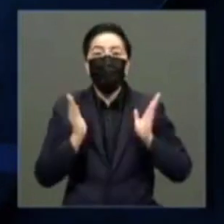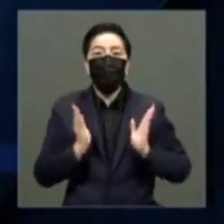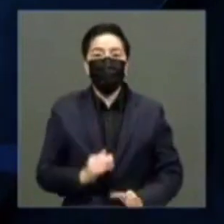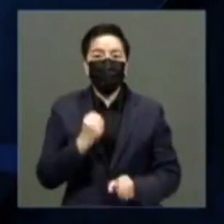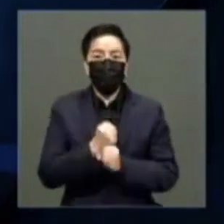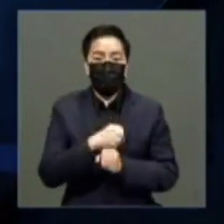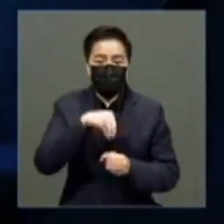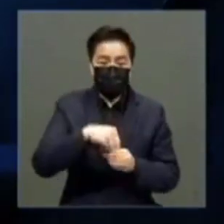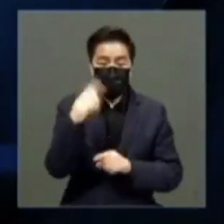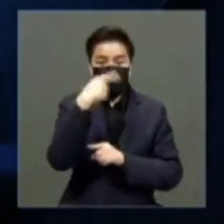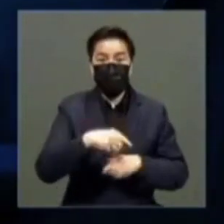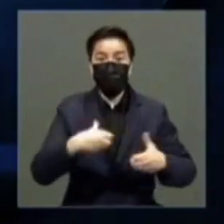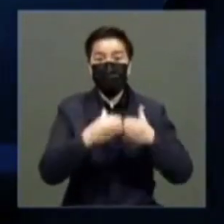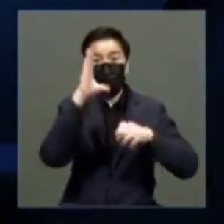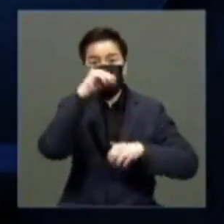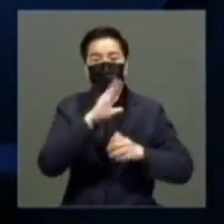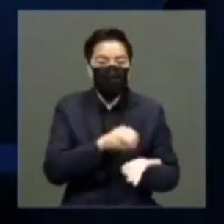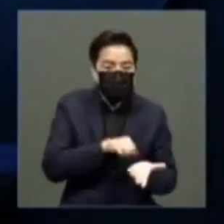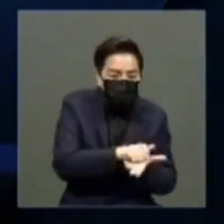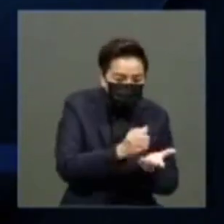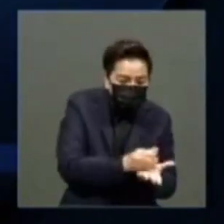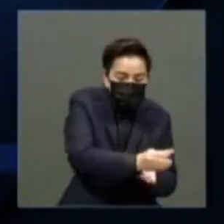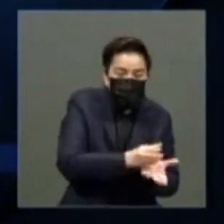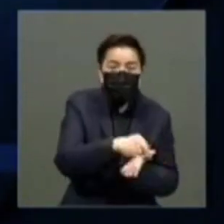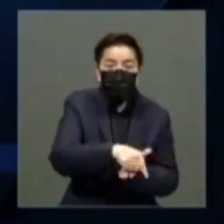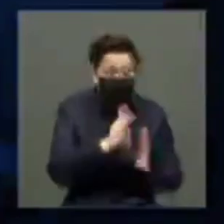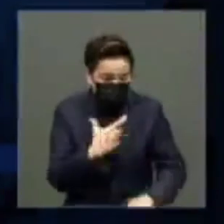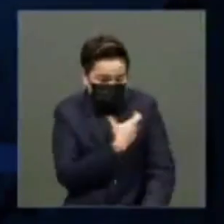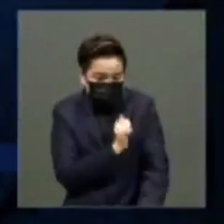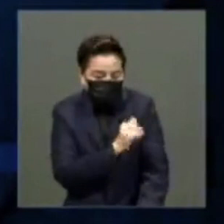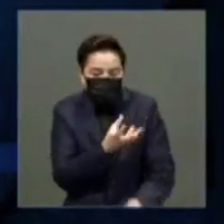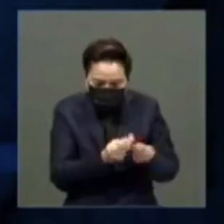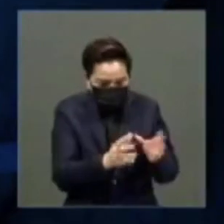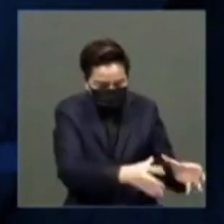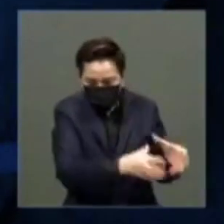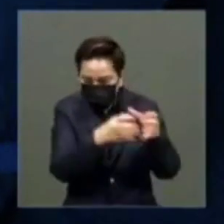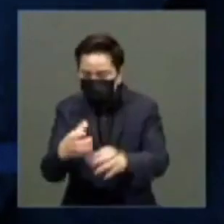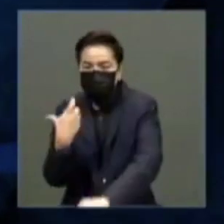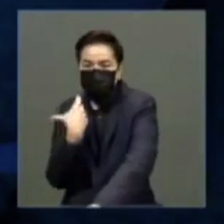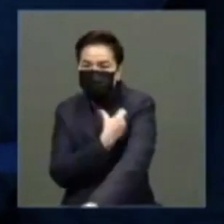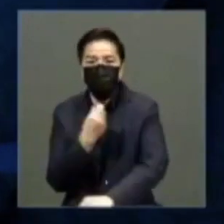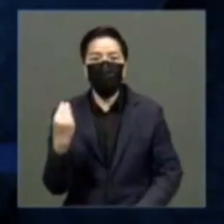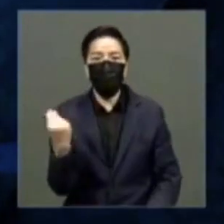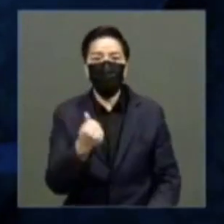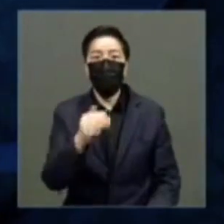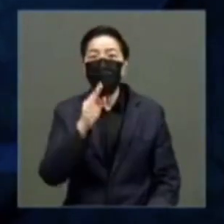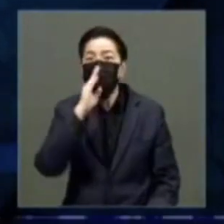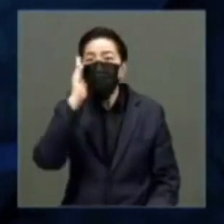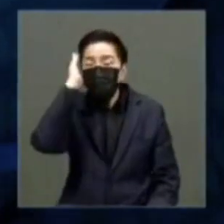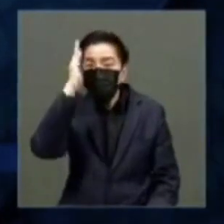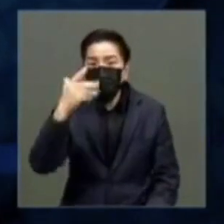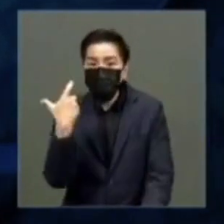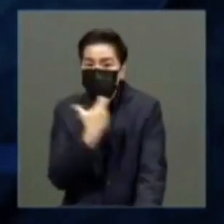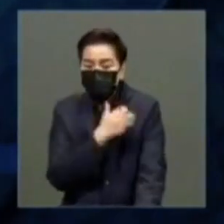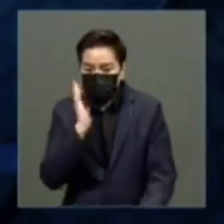รพนักงานของท่านยังไม่ได้รับการฉีดวัคซีนรีบพาบุคลากรเหล่านี้ค่ะไปรับวัคซีนโดยด่วนหากมีการรับ